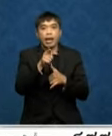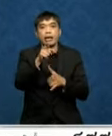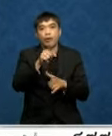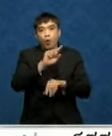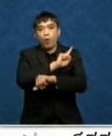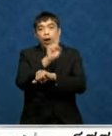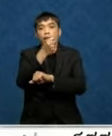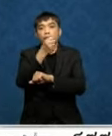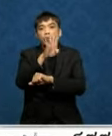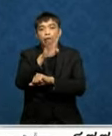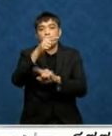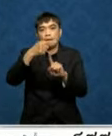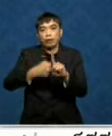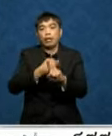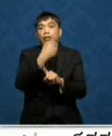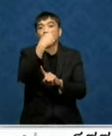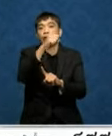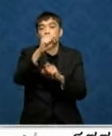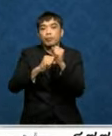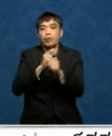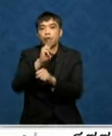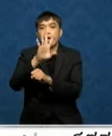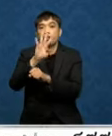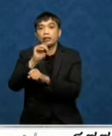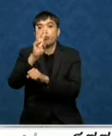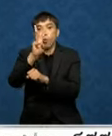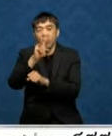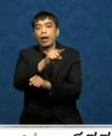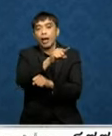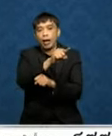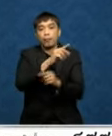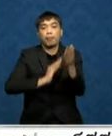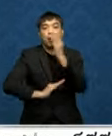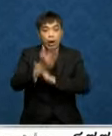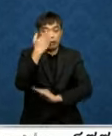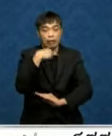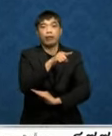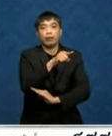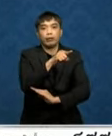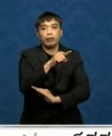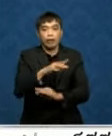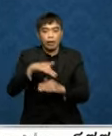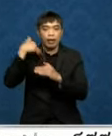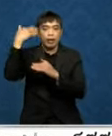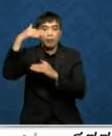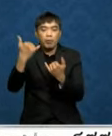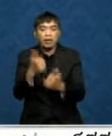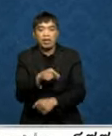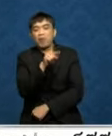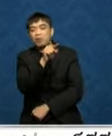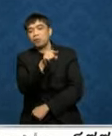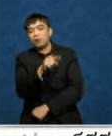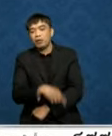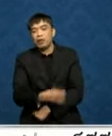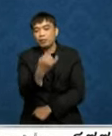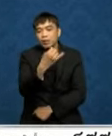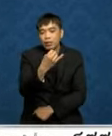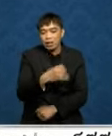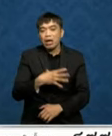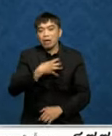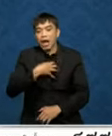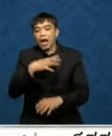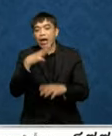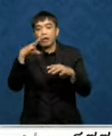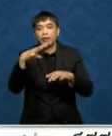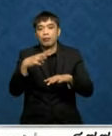บ้านเมืองเป็นไงครับพอมีประชาธิปไตยก็ดีขึ้นแล้วเราก็ไปปลุกปัดอีกว่าไอ้นี้ล่ะนักการเมืองเข้ามานี่ต้องการอย่าง